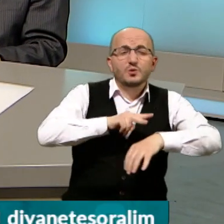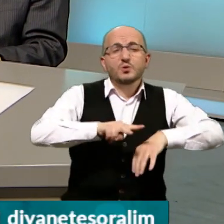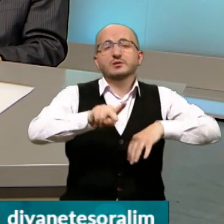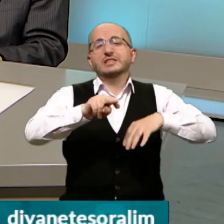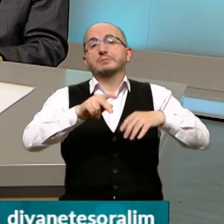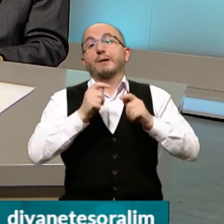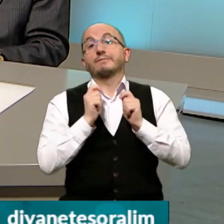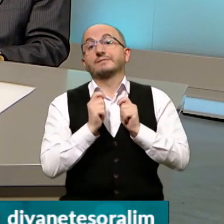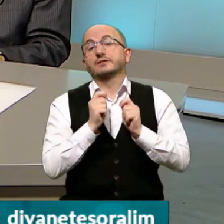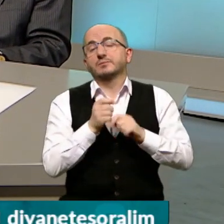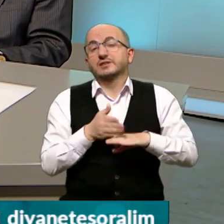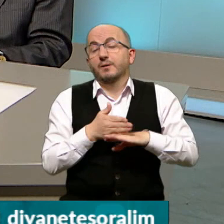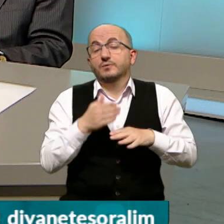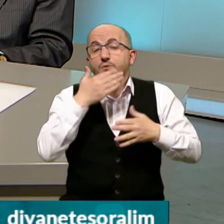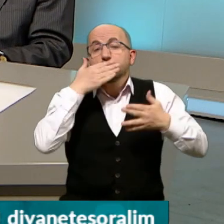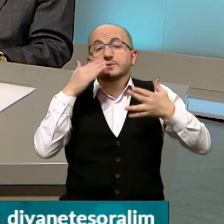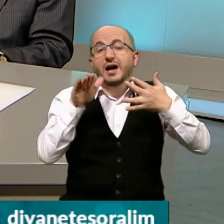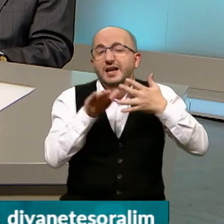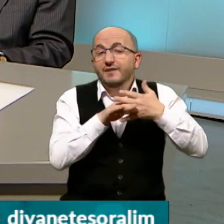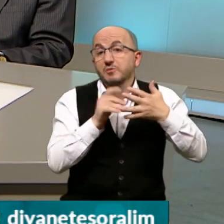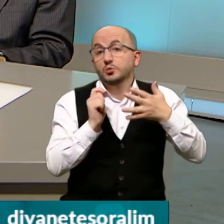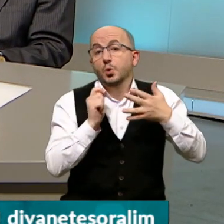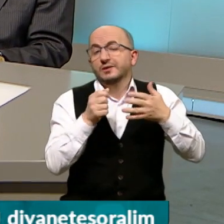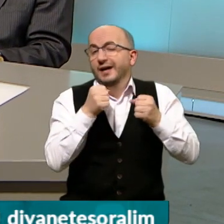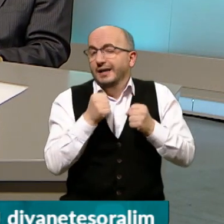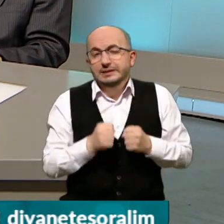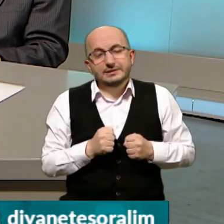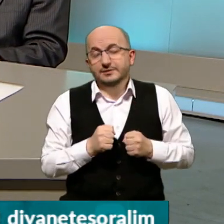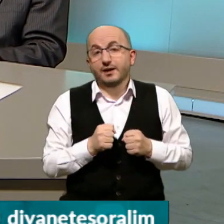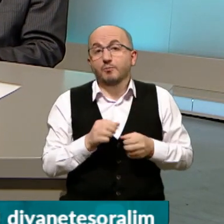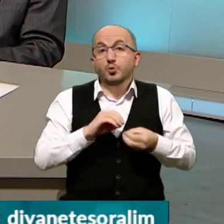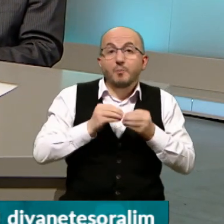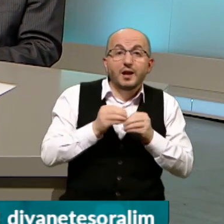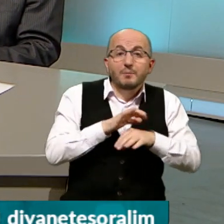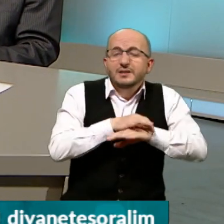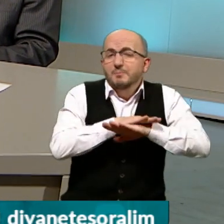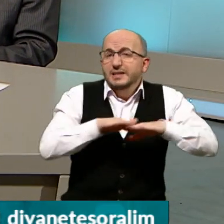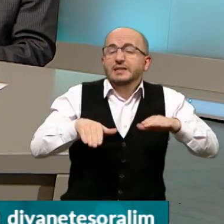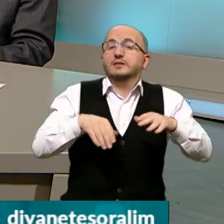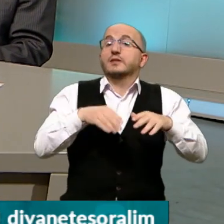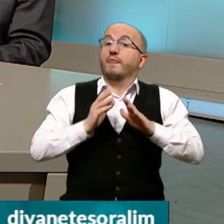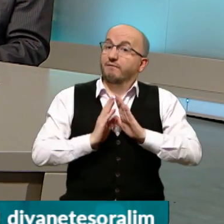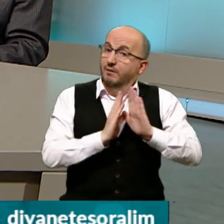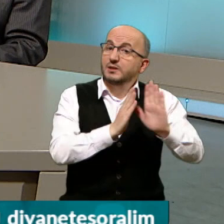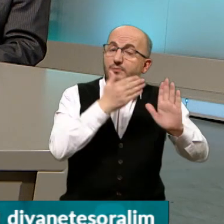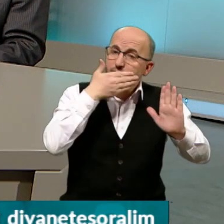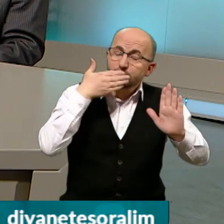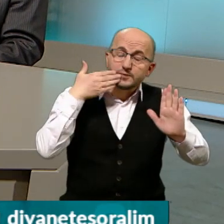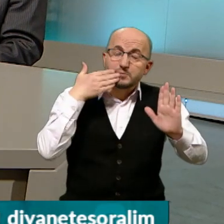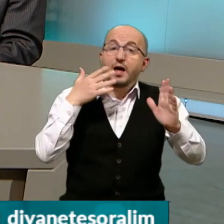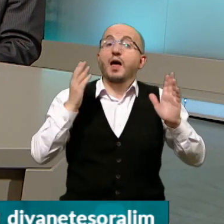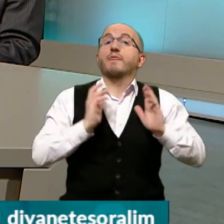zaruri bir sebepten oruca ara vermek zorunda kalırsak mazeret son bulduğunda kaldığımız yerden devam edebilir miyiz